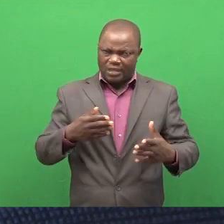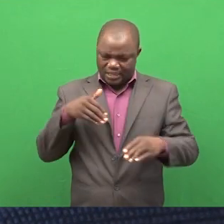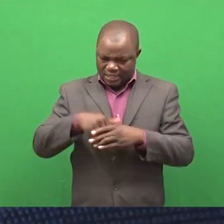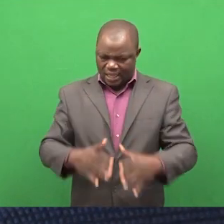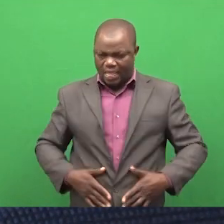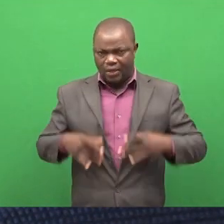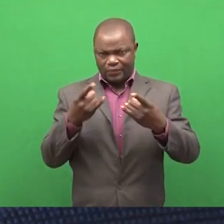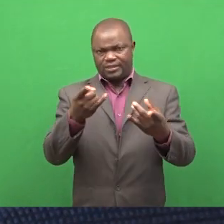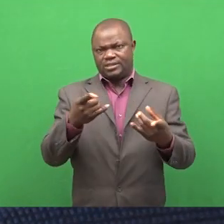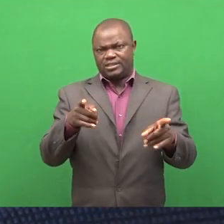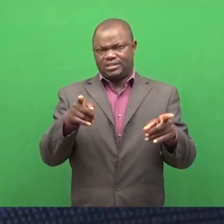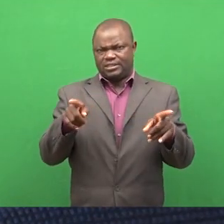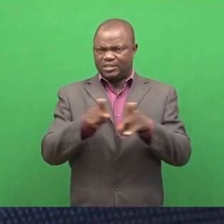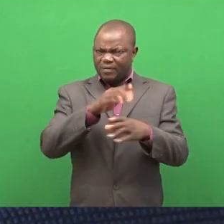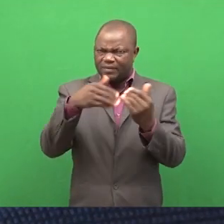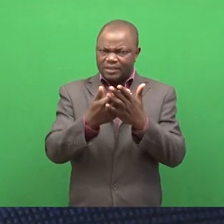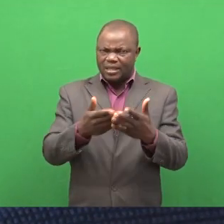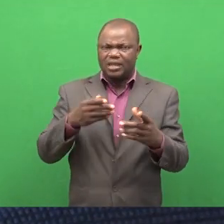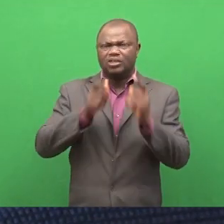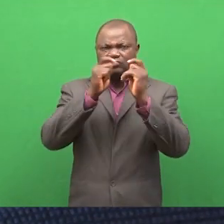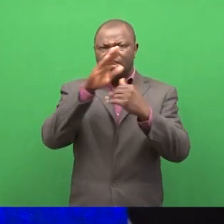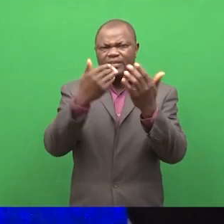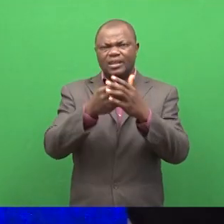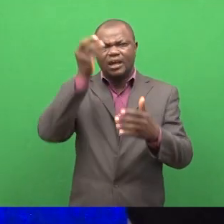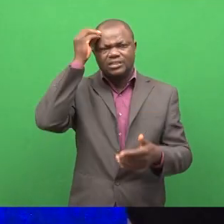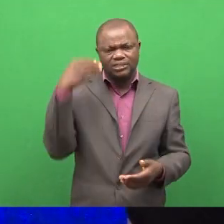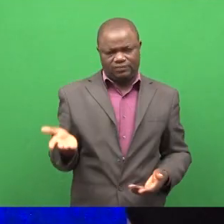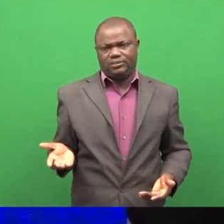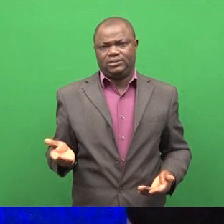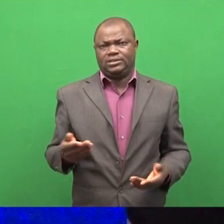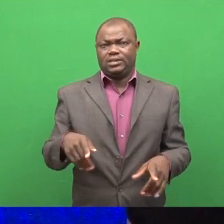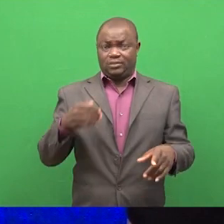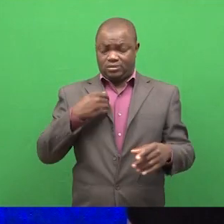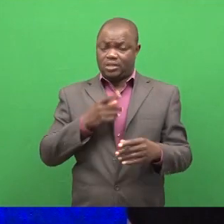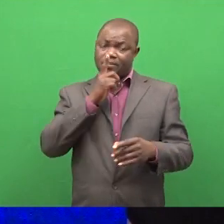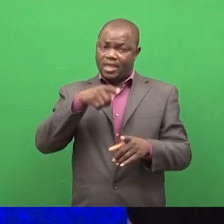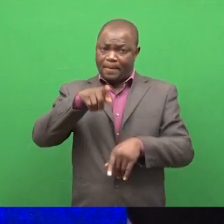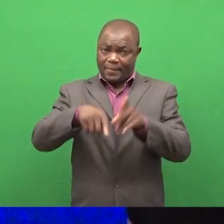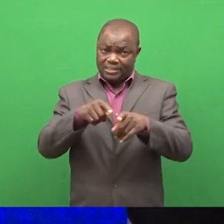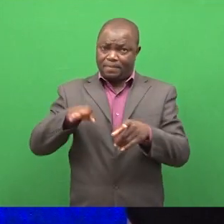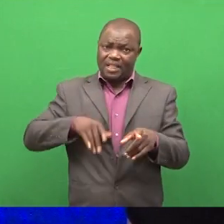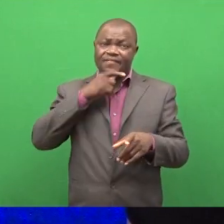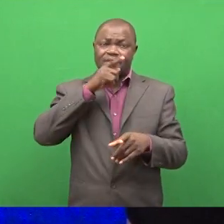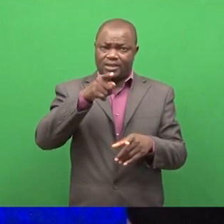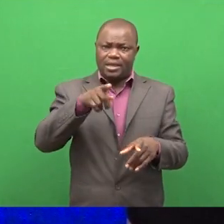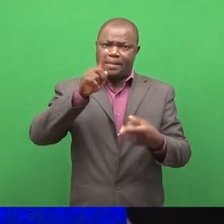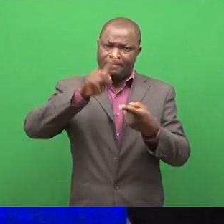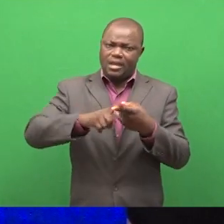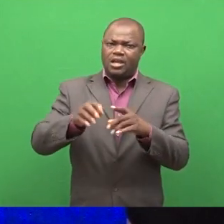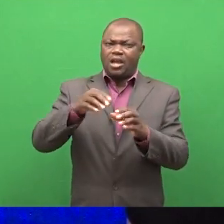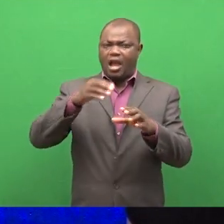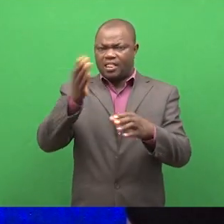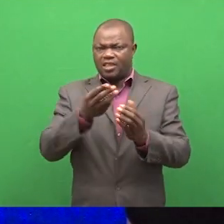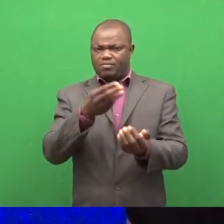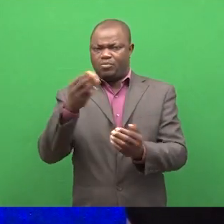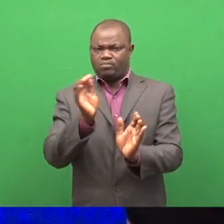hwavo nezvemasexual and reproductive health vanenge vasina saka isu vabereki indoda kukurudzira vabereki kunyanya mudzimba nemaguidance because